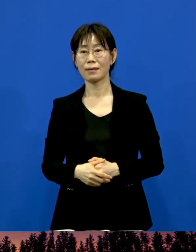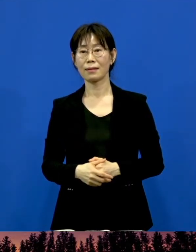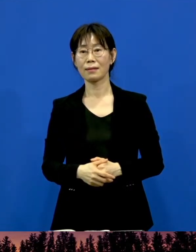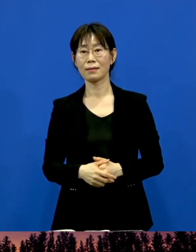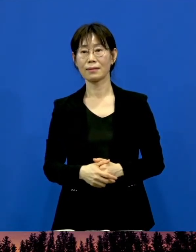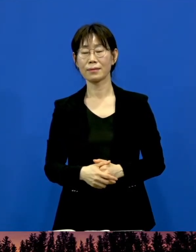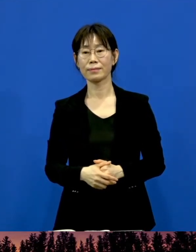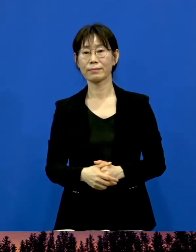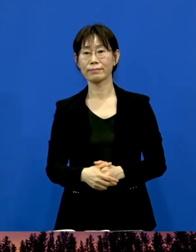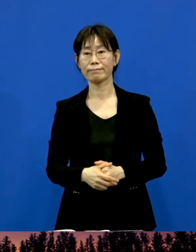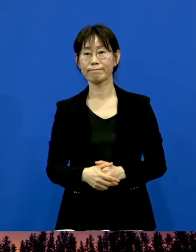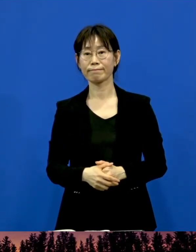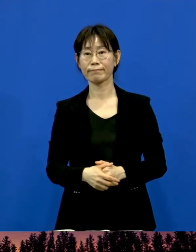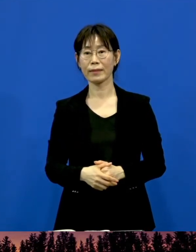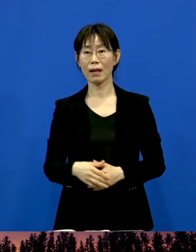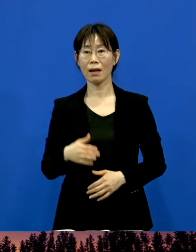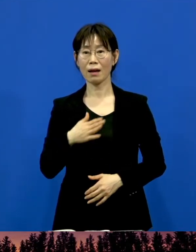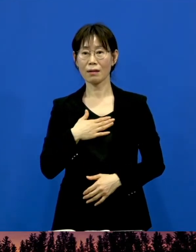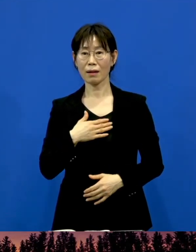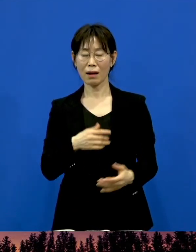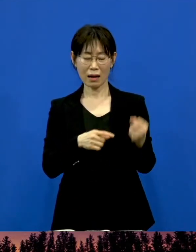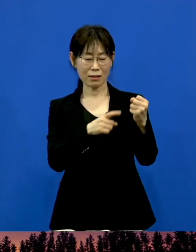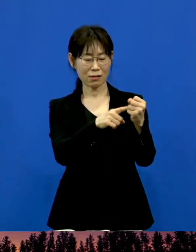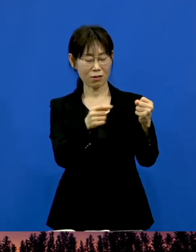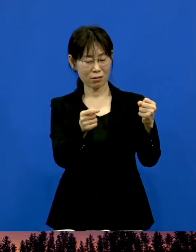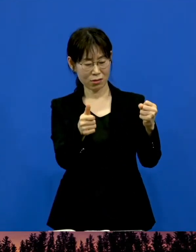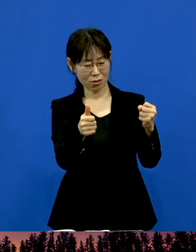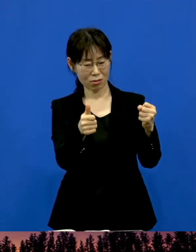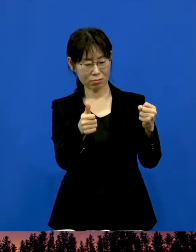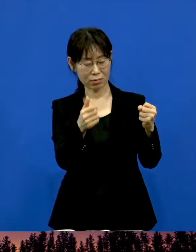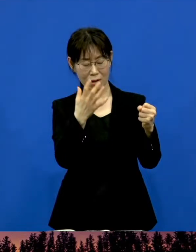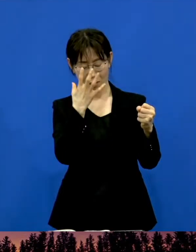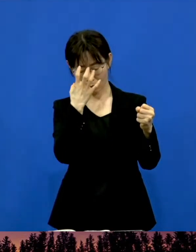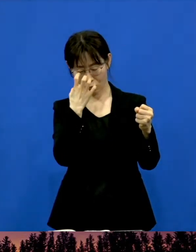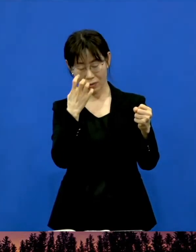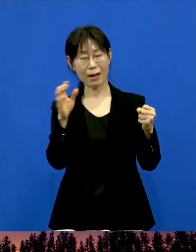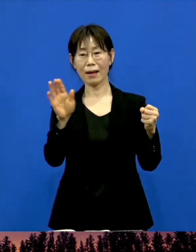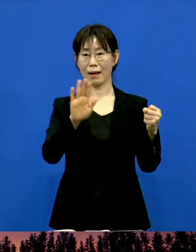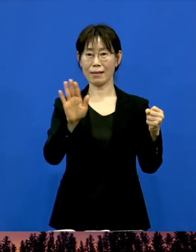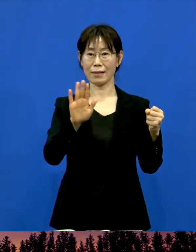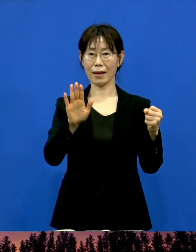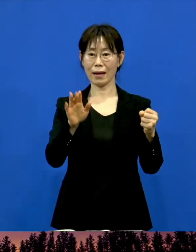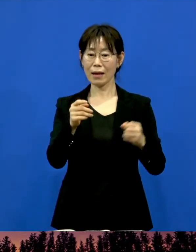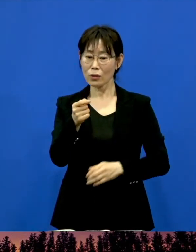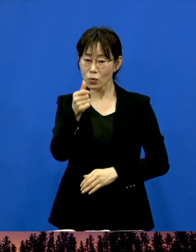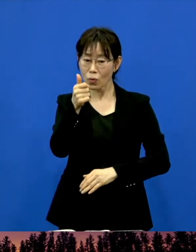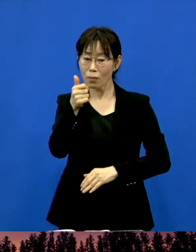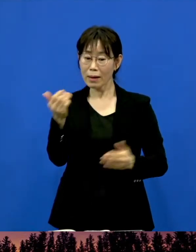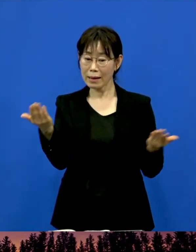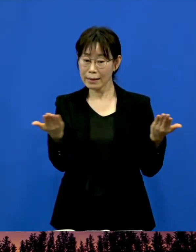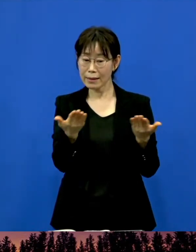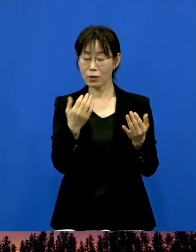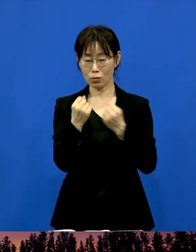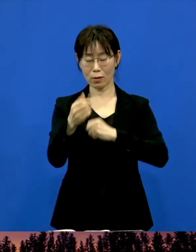채워지지, 뭐가 없다고 우울해지지 않는다니까요. 아주 작은 일에도 감사가 일어나요, 감사.